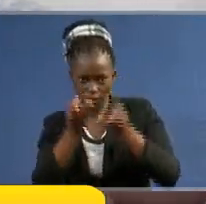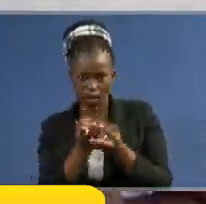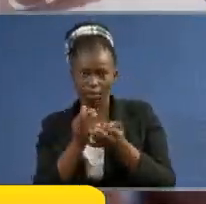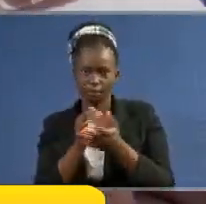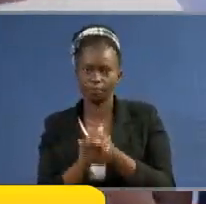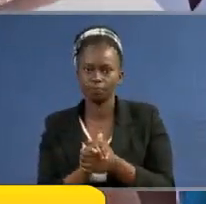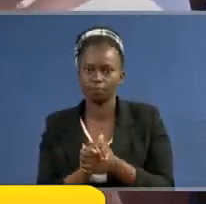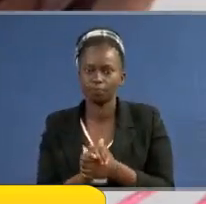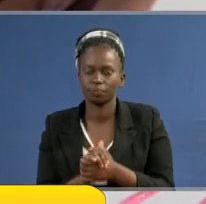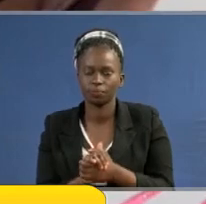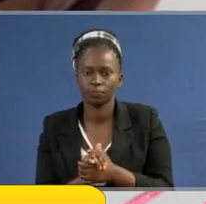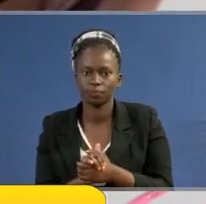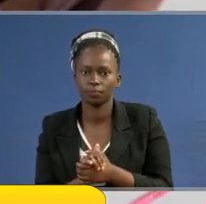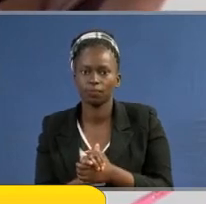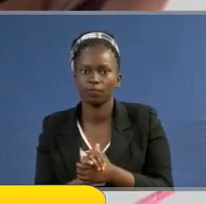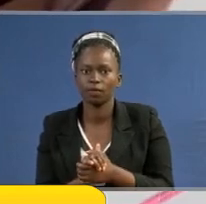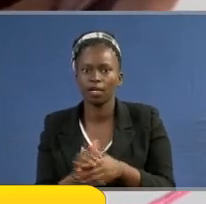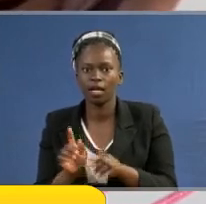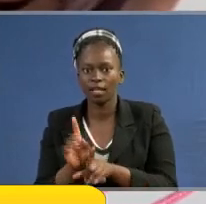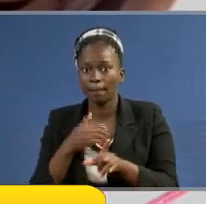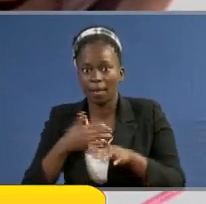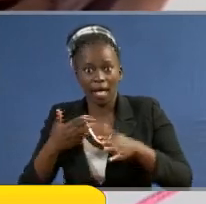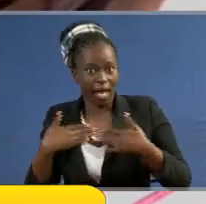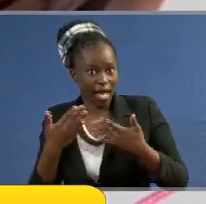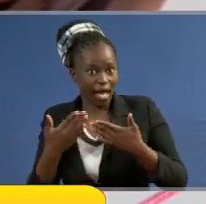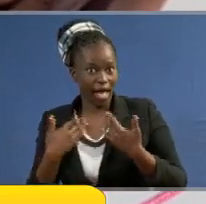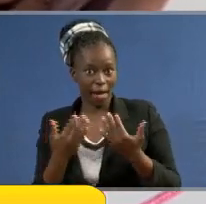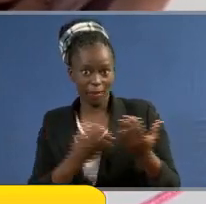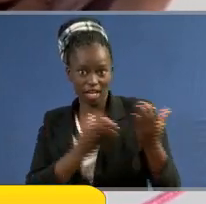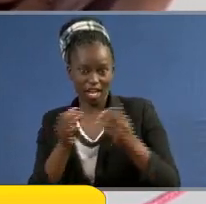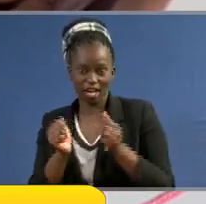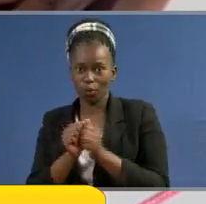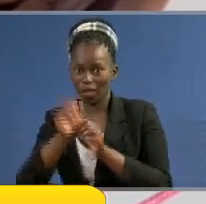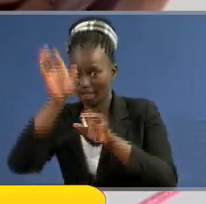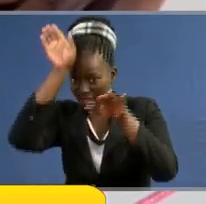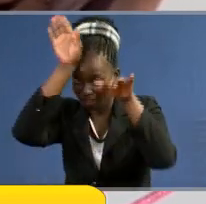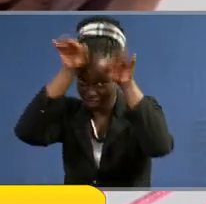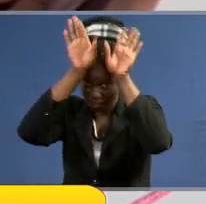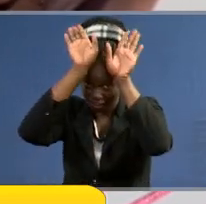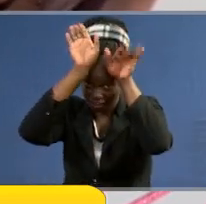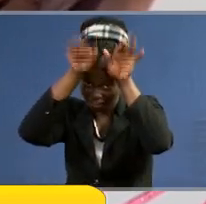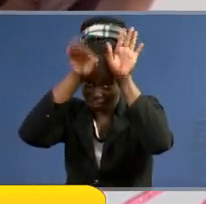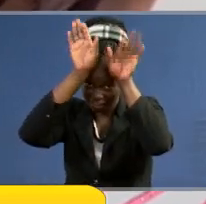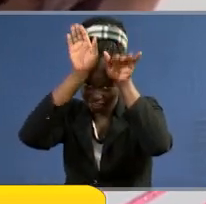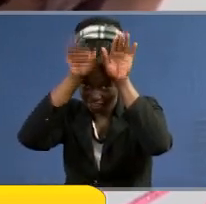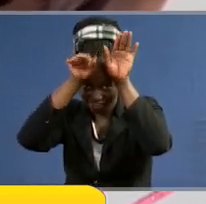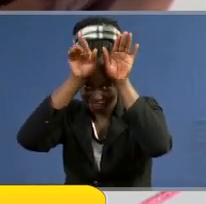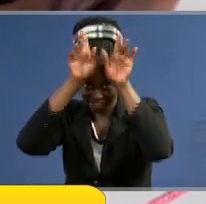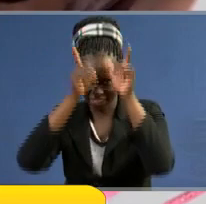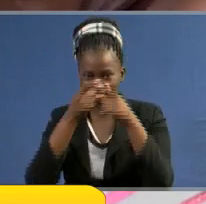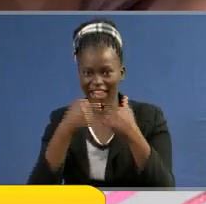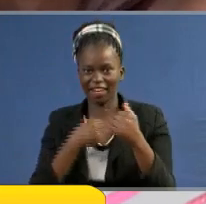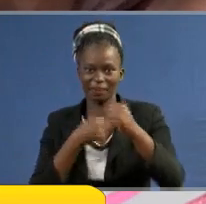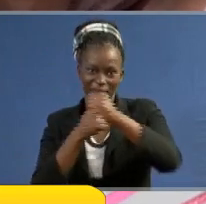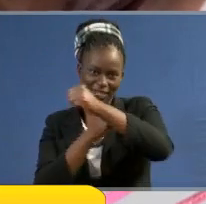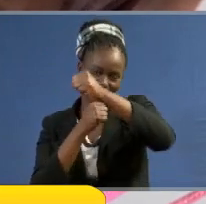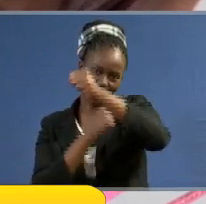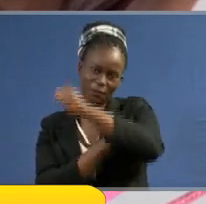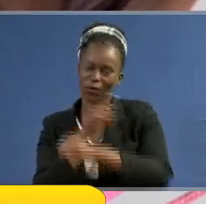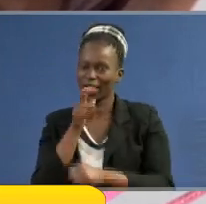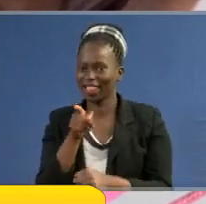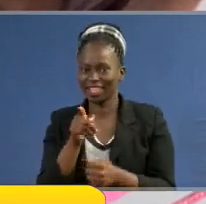minane. Nimefurahia sana kubebwa na punda, na nita support Gishuo